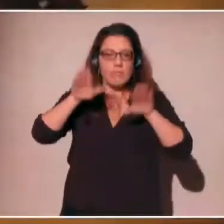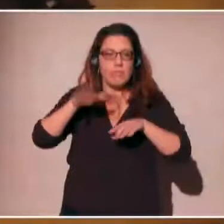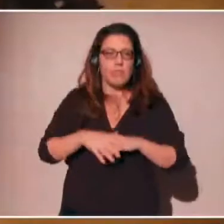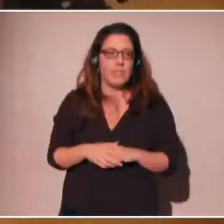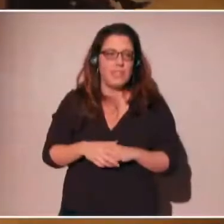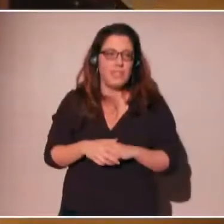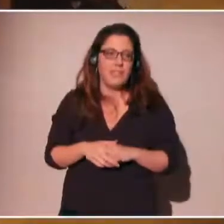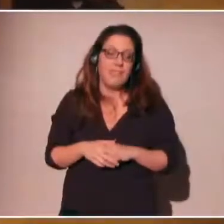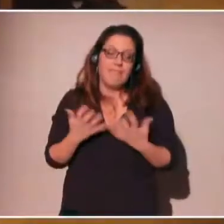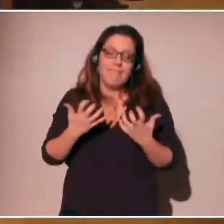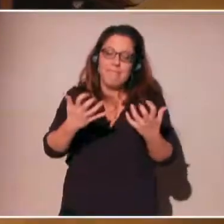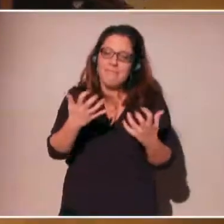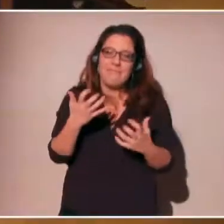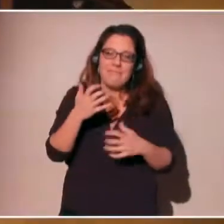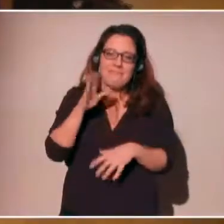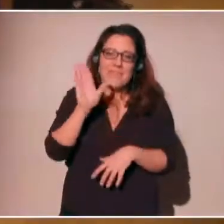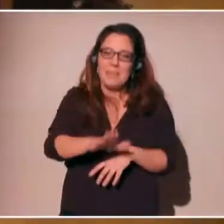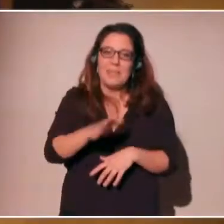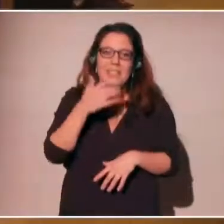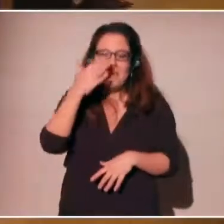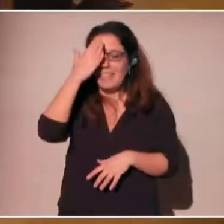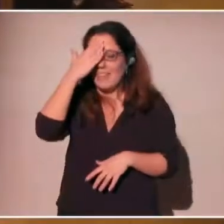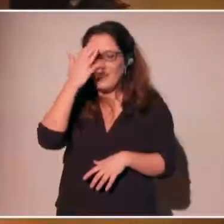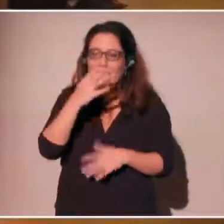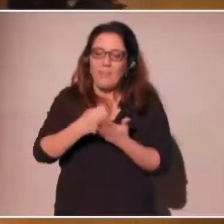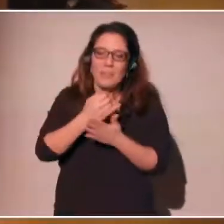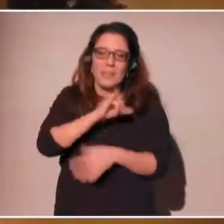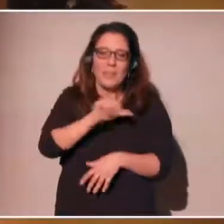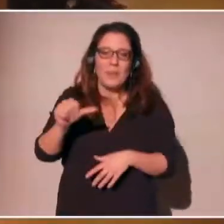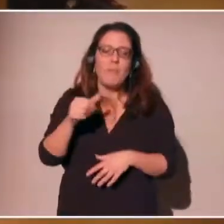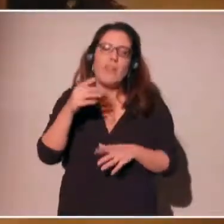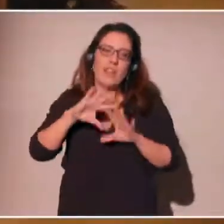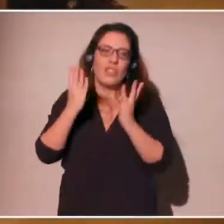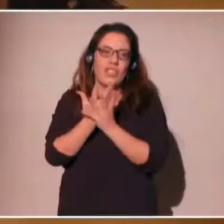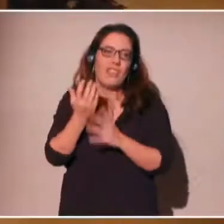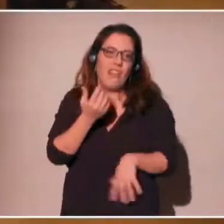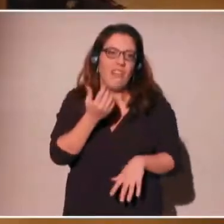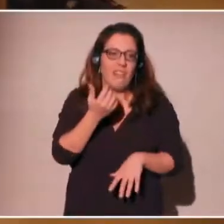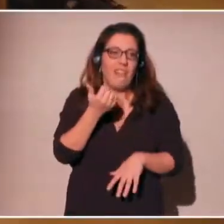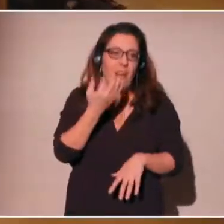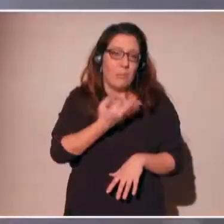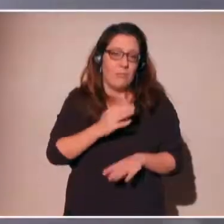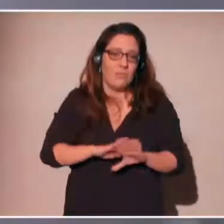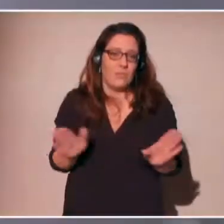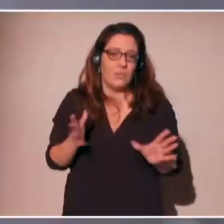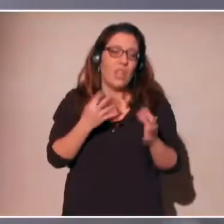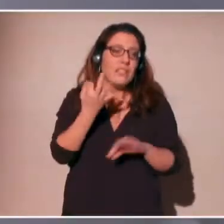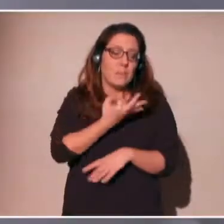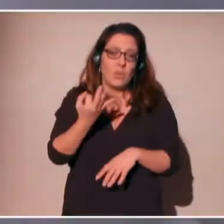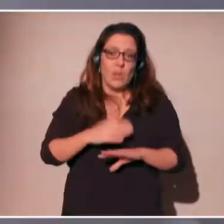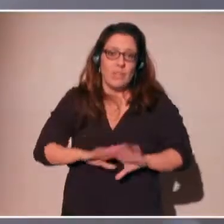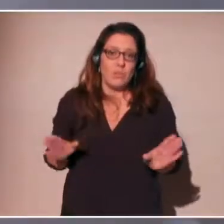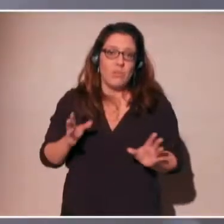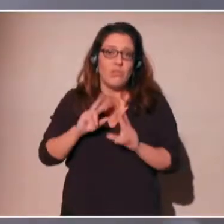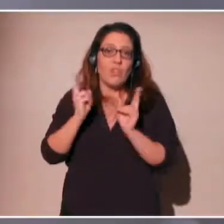fallait bien qu'on soit dans cette audience-là pour que ça arrive. Bon, ça représente moins d'une personne sur 10 quand même. Mais d'habitude, dans les salles, il n'y a pas plus d'une ou deux personnes qui lèvent la